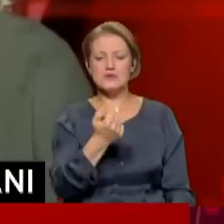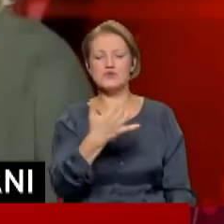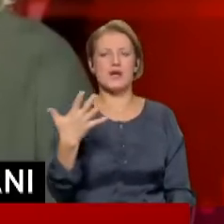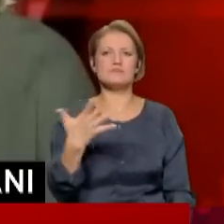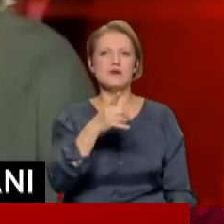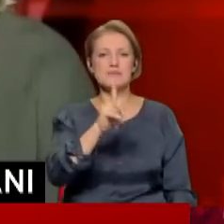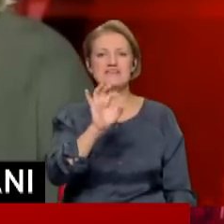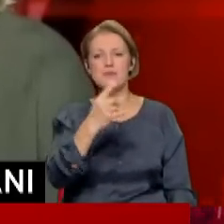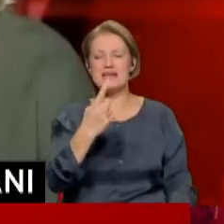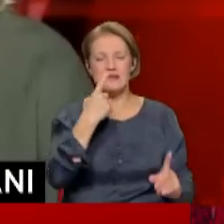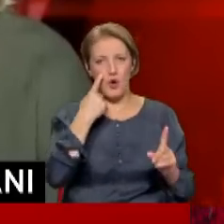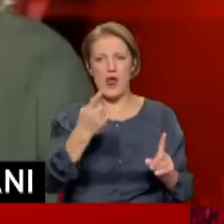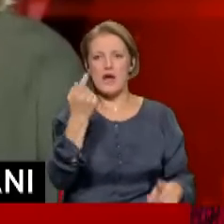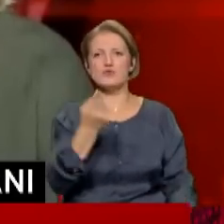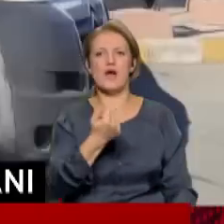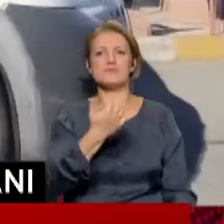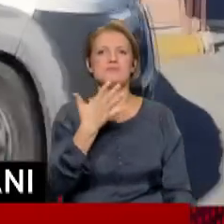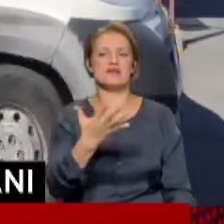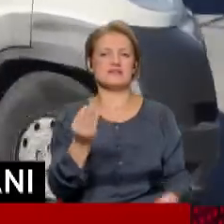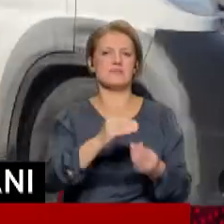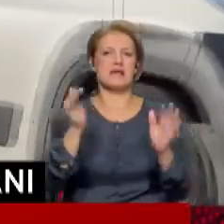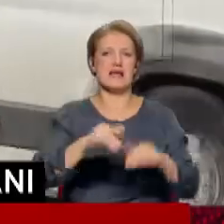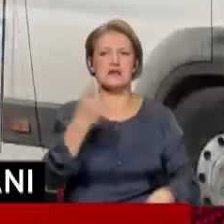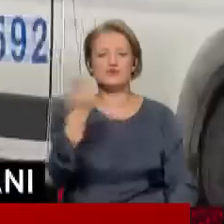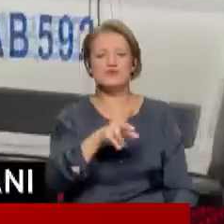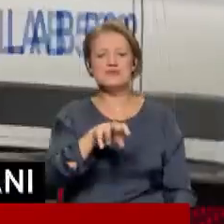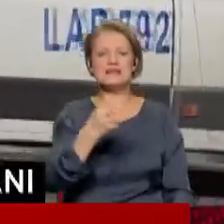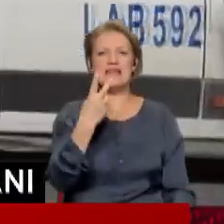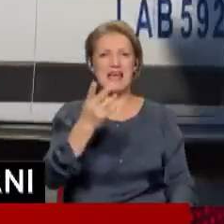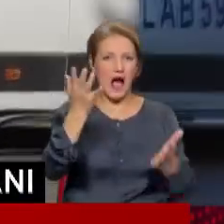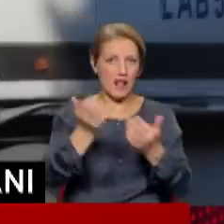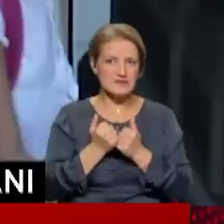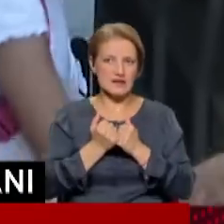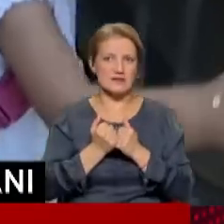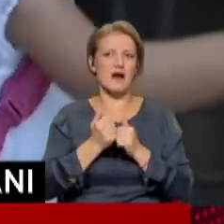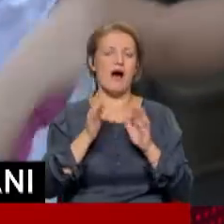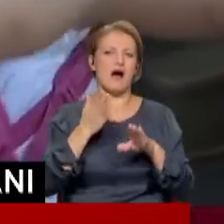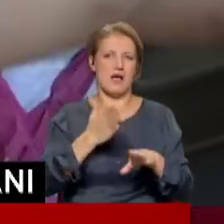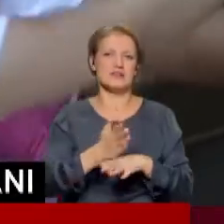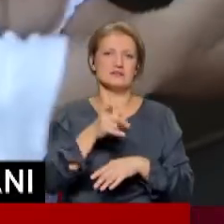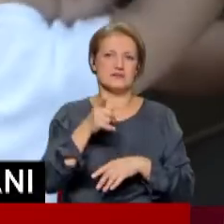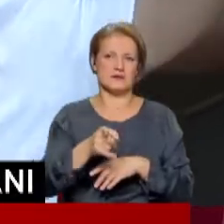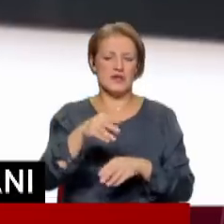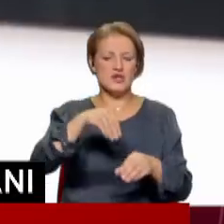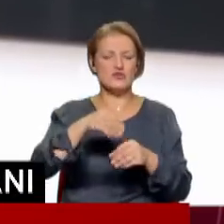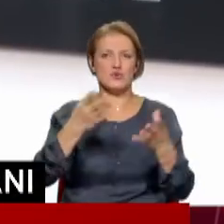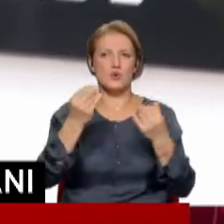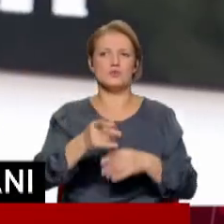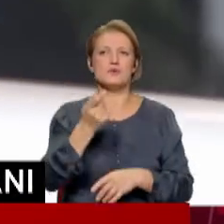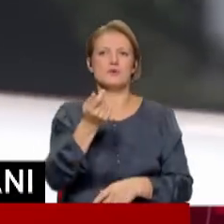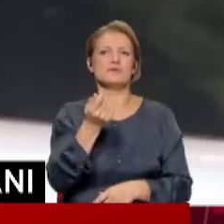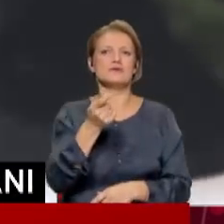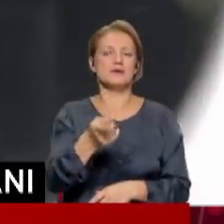geldi 0-1 dilimine. Ondan sonraki dilimlere %60 geldi. Yani %82 alsaydık da aslında içinde bulunduğumuz